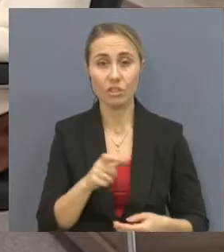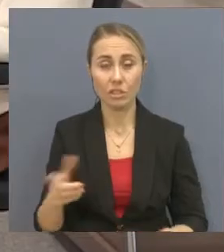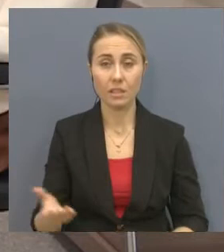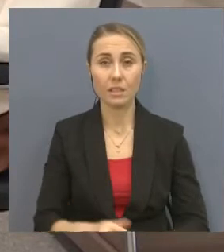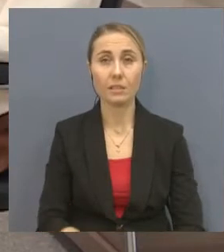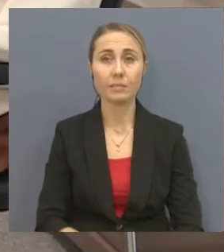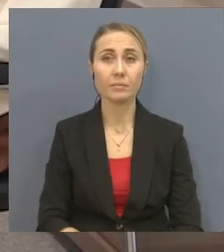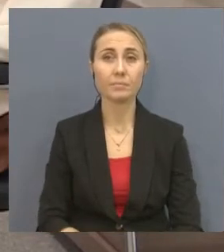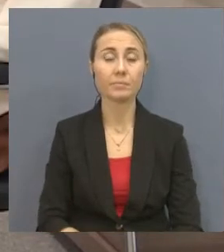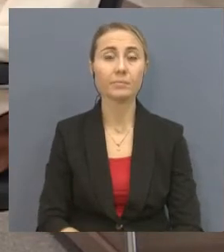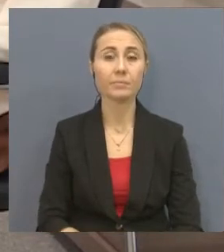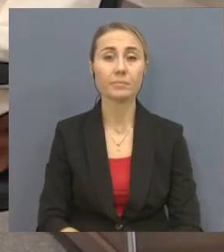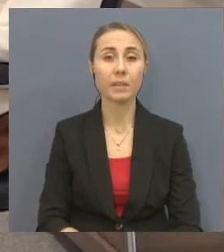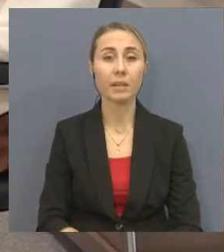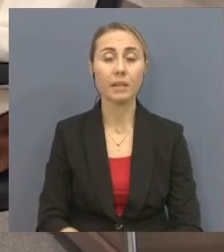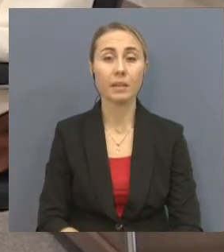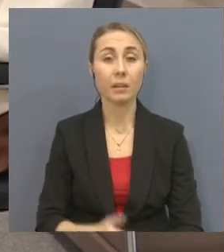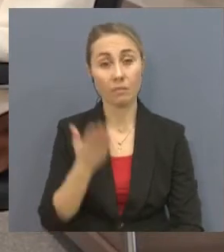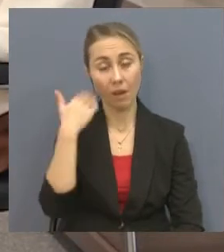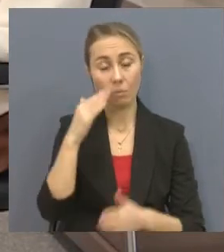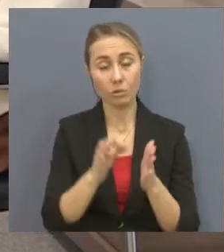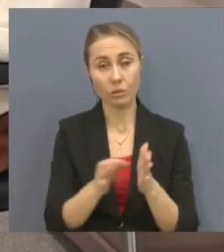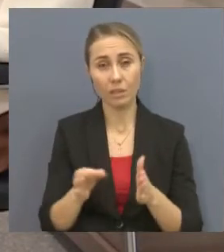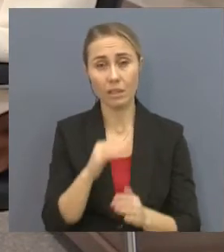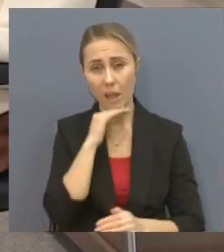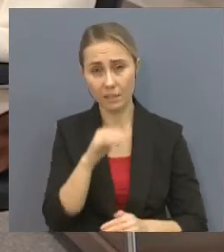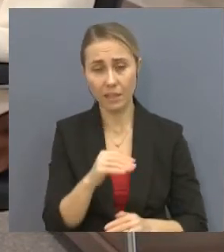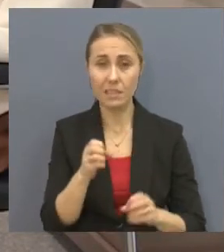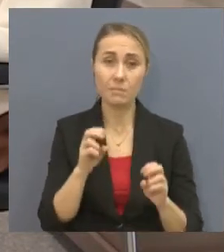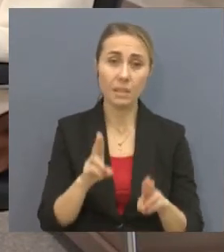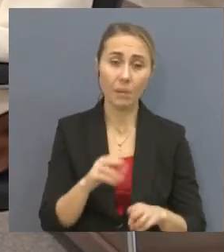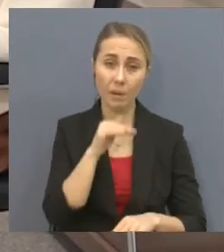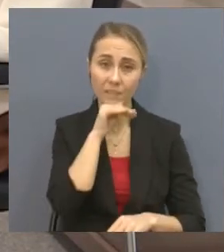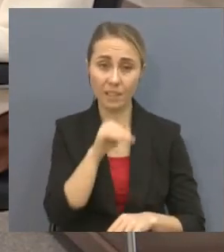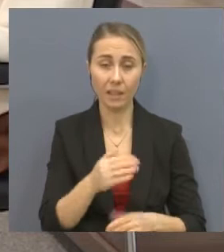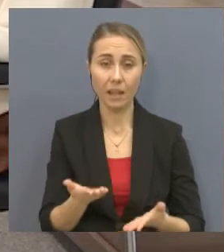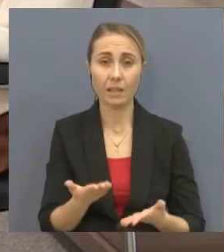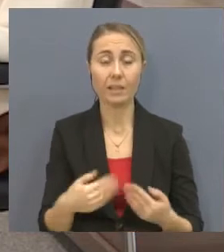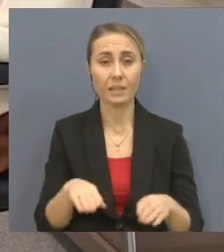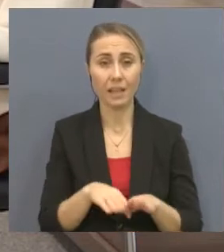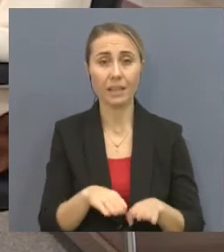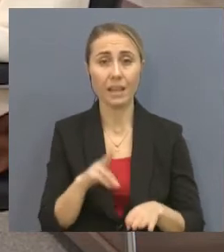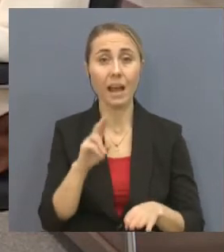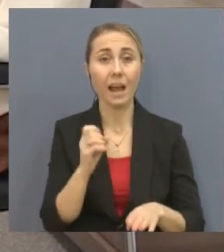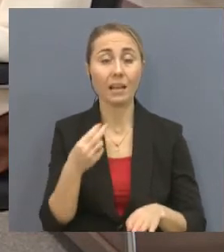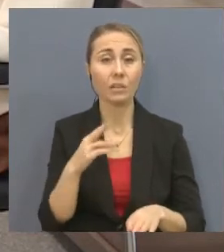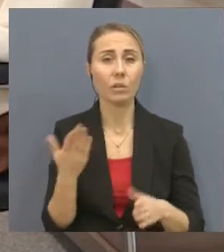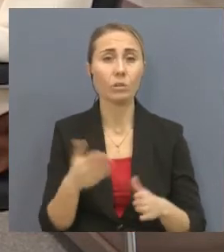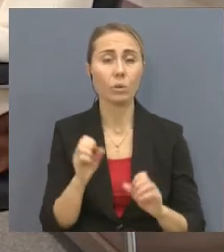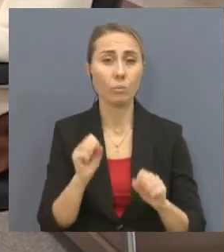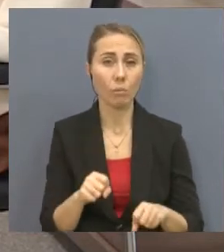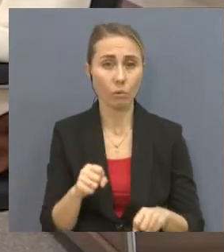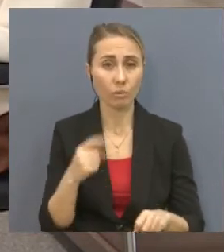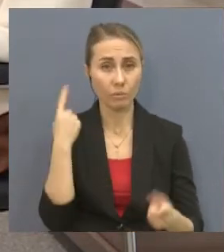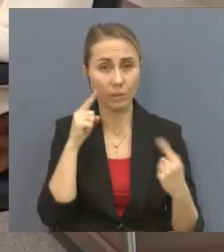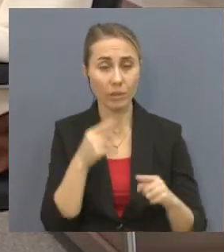маг маленькой области достаточно ли специализированных профессионалов таких вот кадров которые могут воплотить все эти проекты